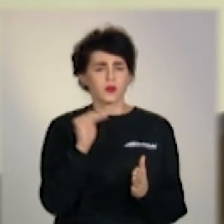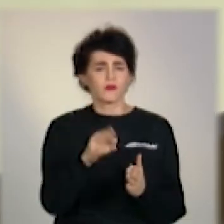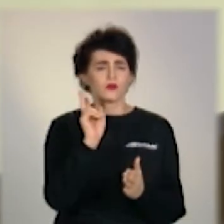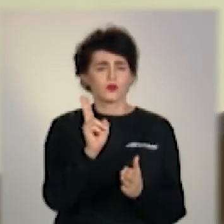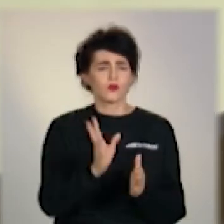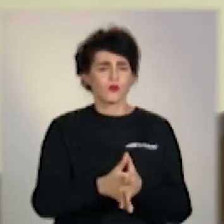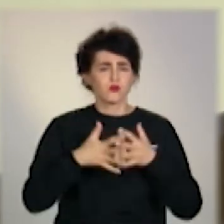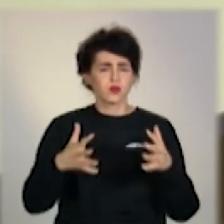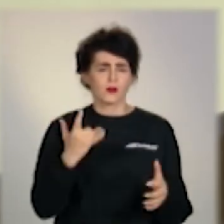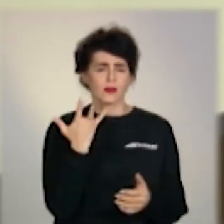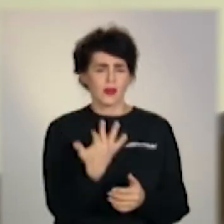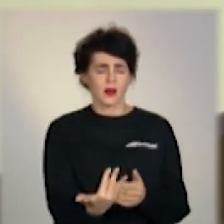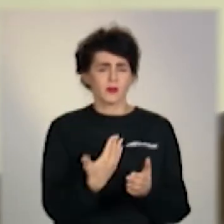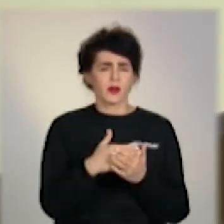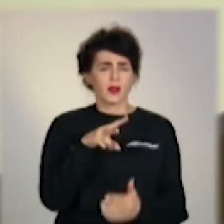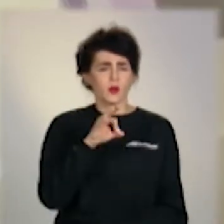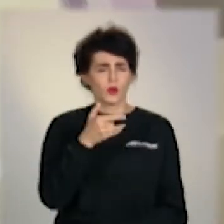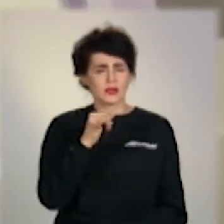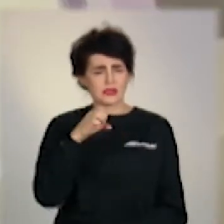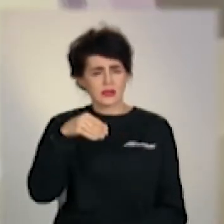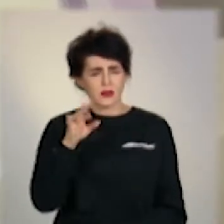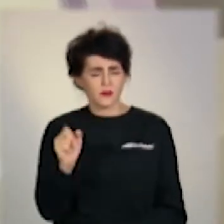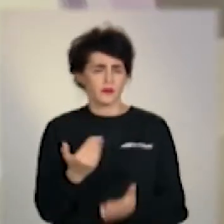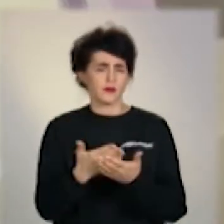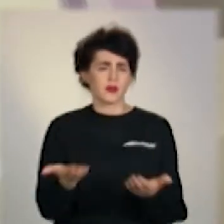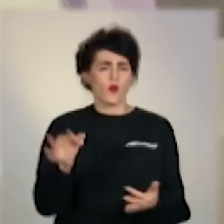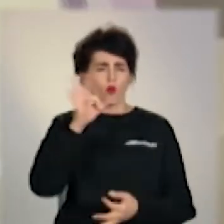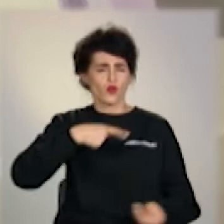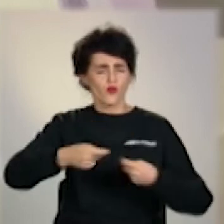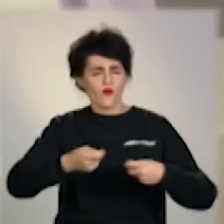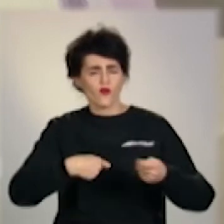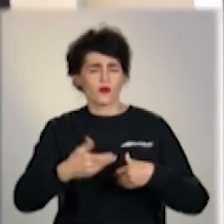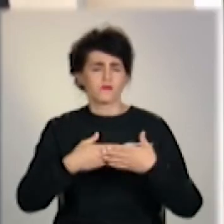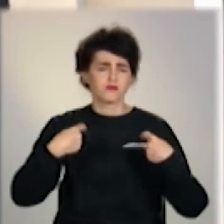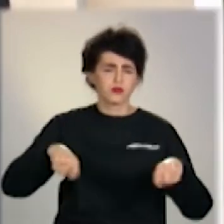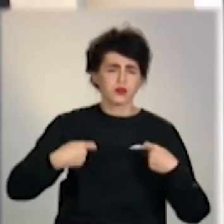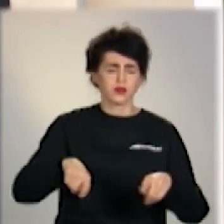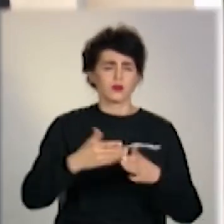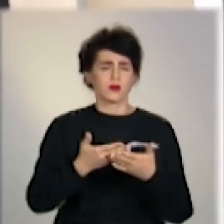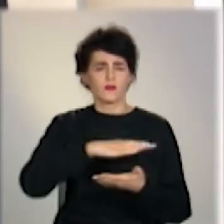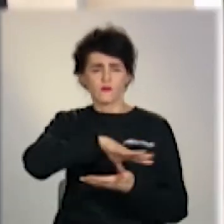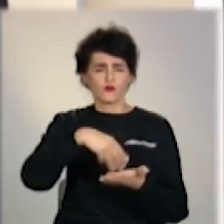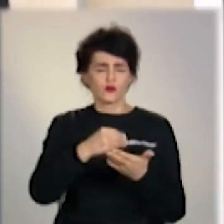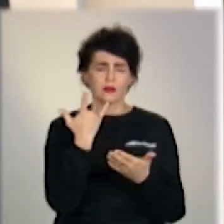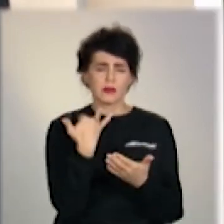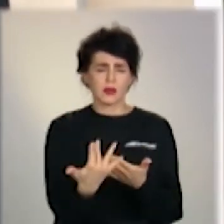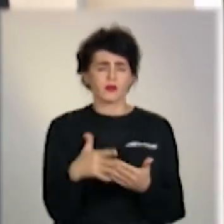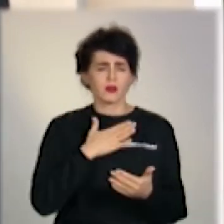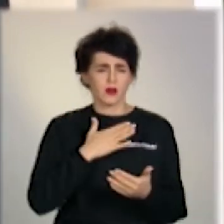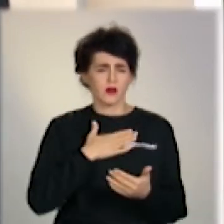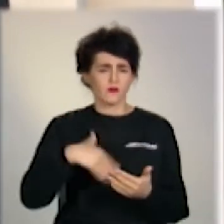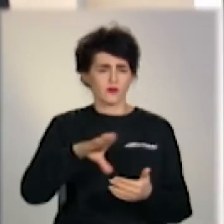стали більш затребувані, як там логістика, як там менеджменти, продавці, постійно востребовані